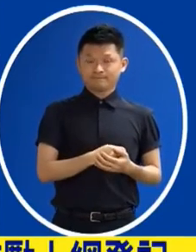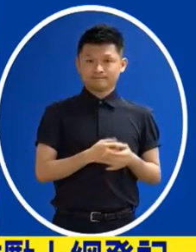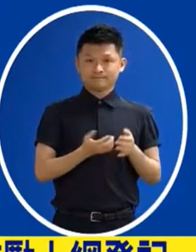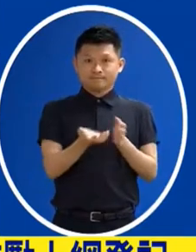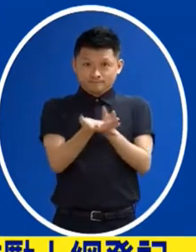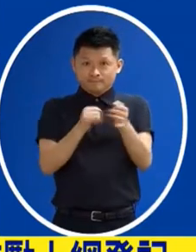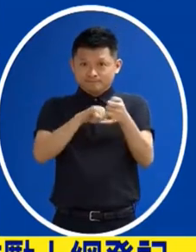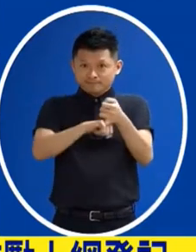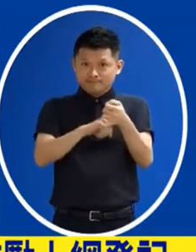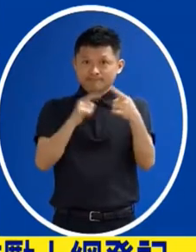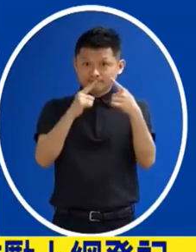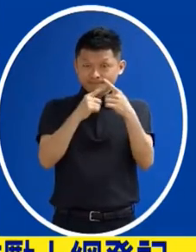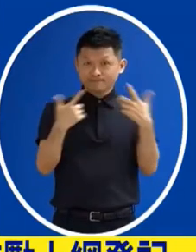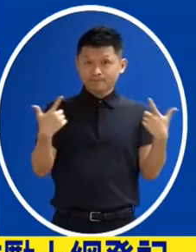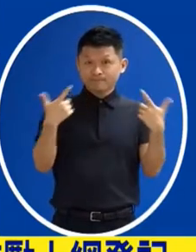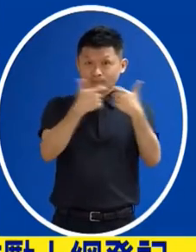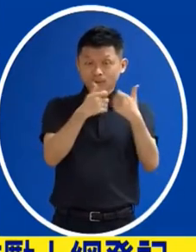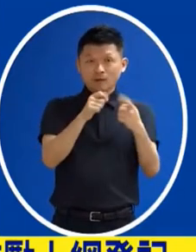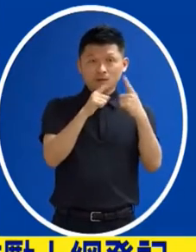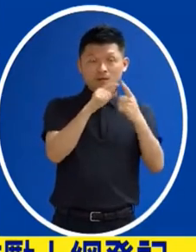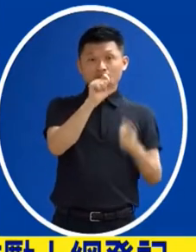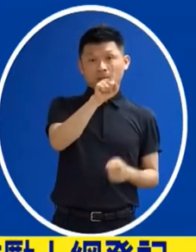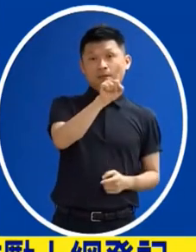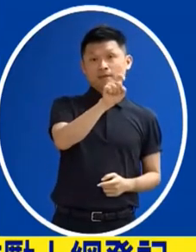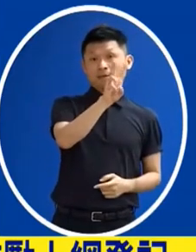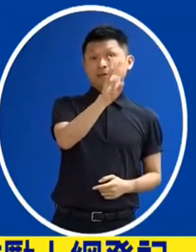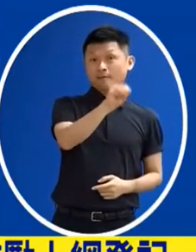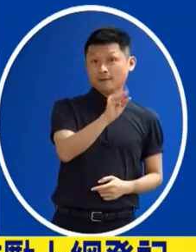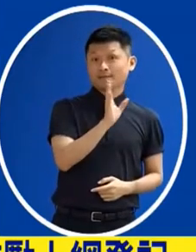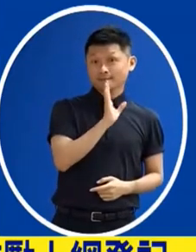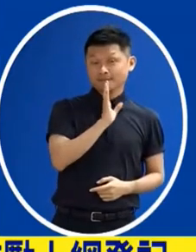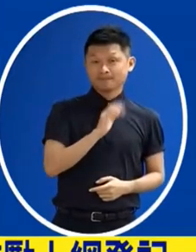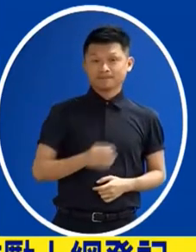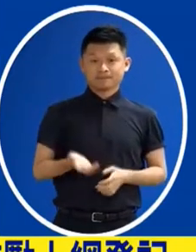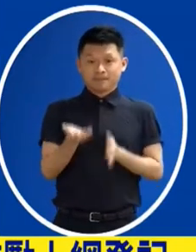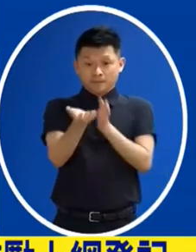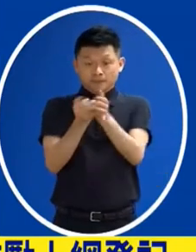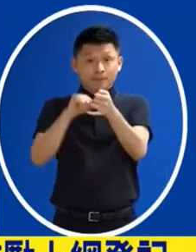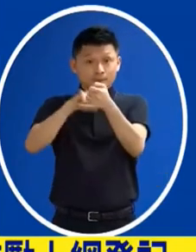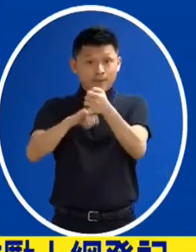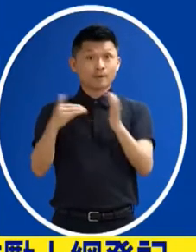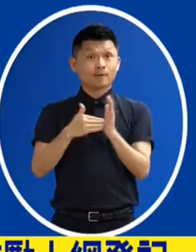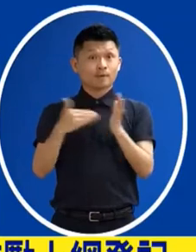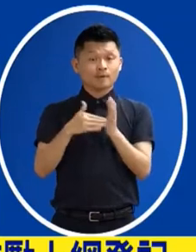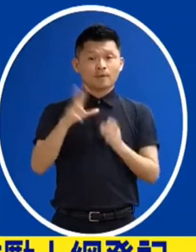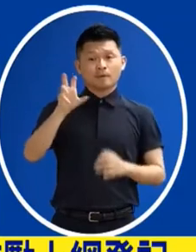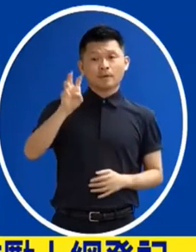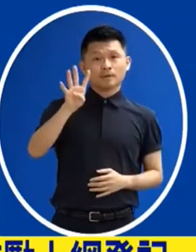约的人总共有113万人，那完成预约的哈有